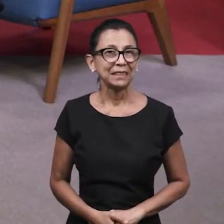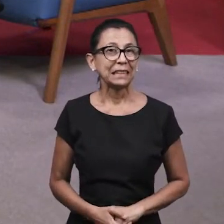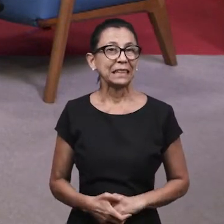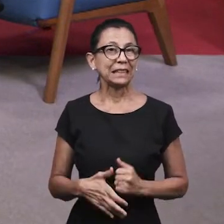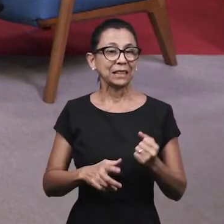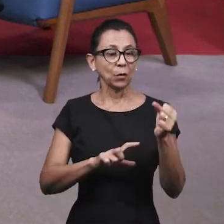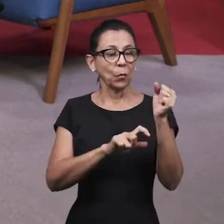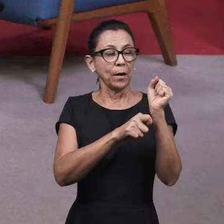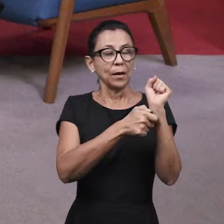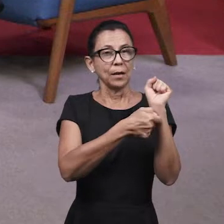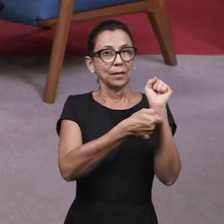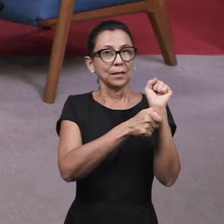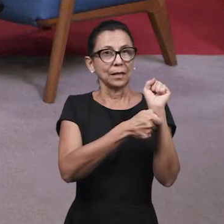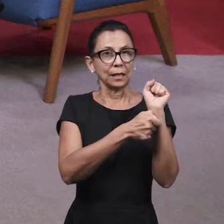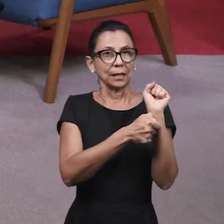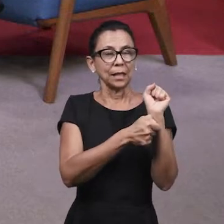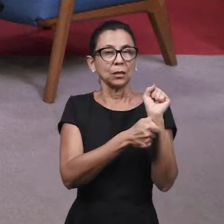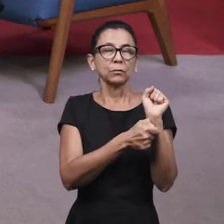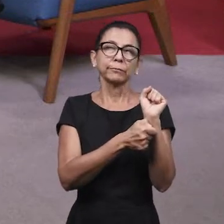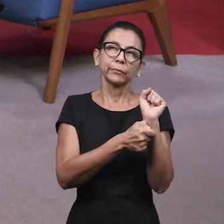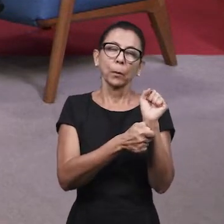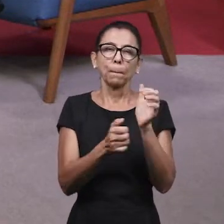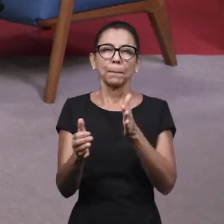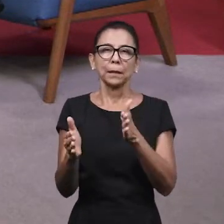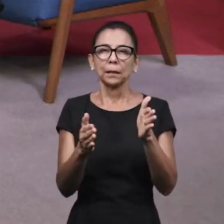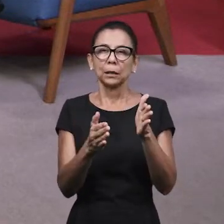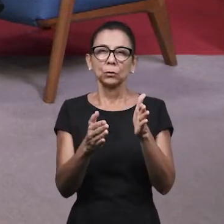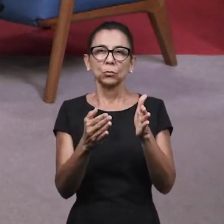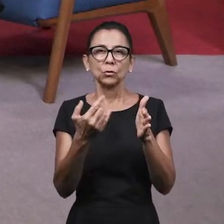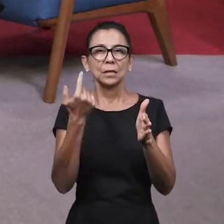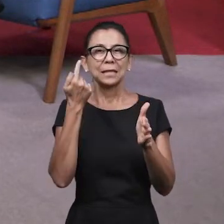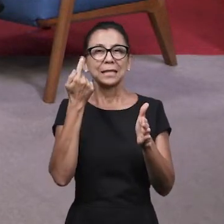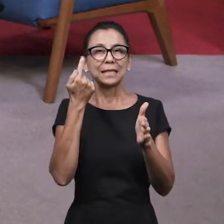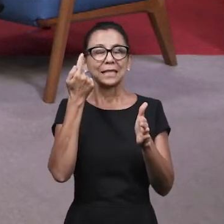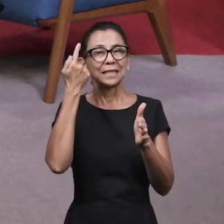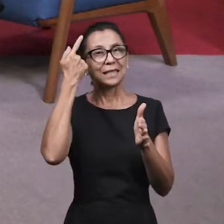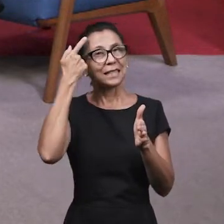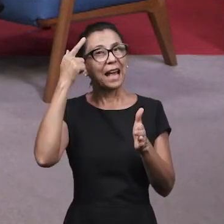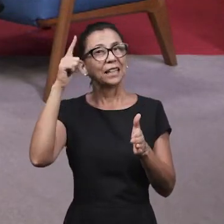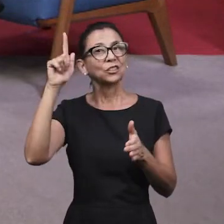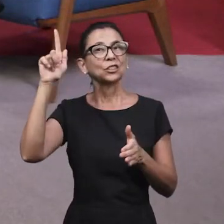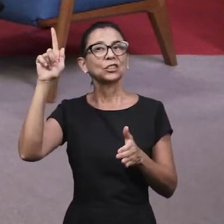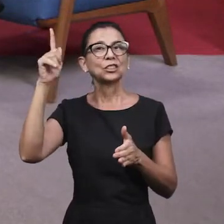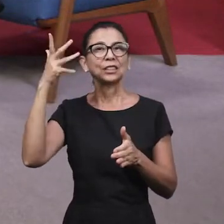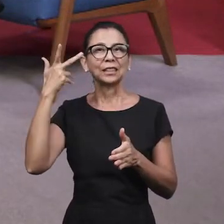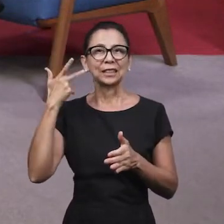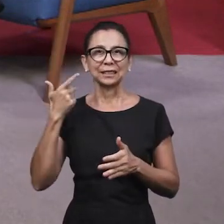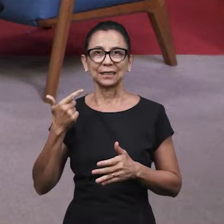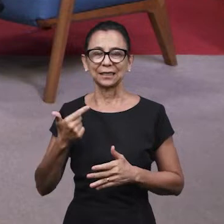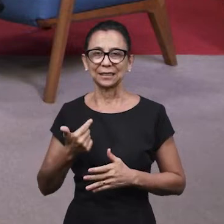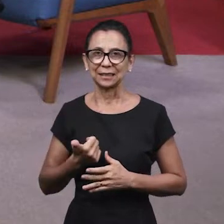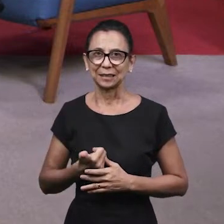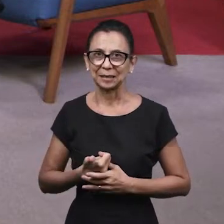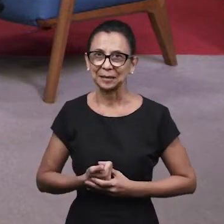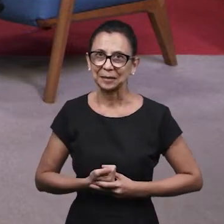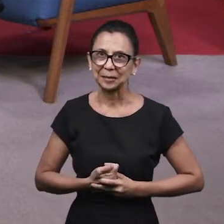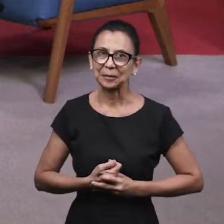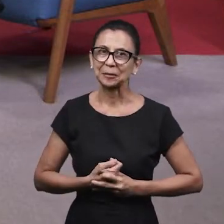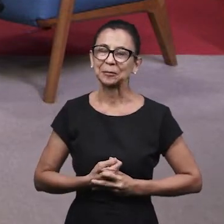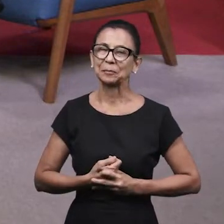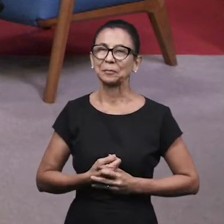la parole dit que jusqu'au troisième jour, aussi, personne n'avait découvert